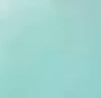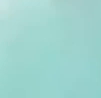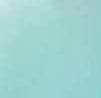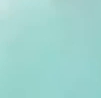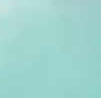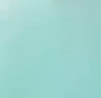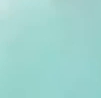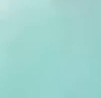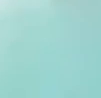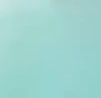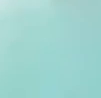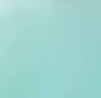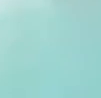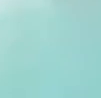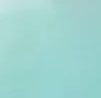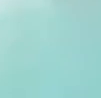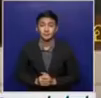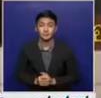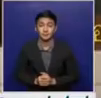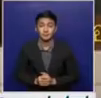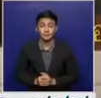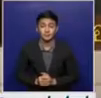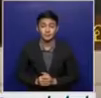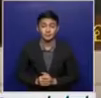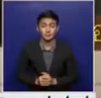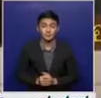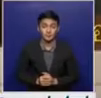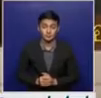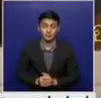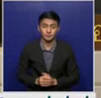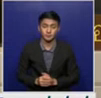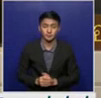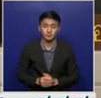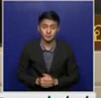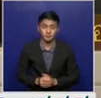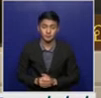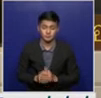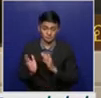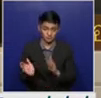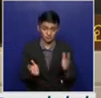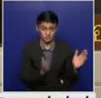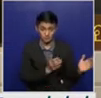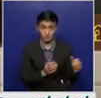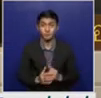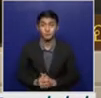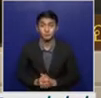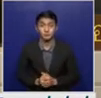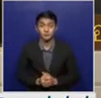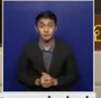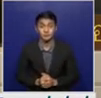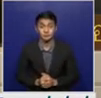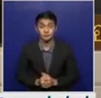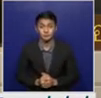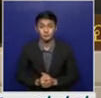มากเกินสั้นวัชรพลดำด้วยถ้าใช้ยันผลสุวรรณ์นะครับพบ